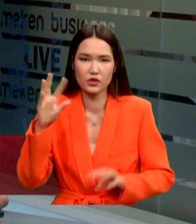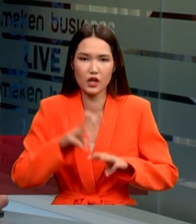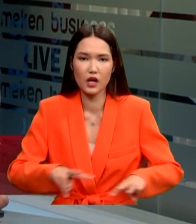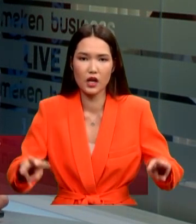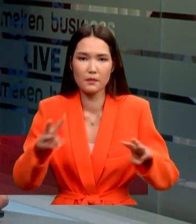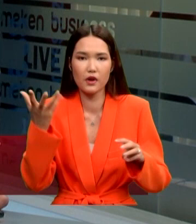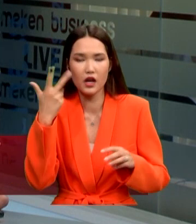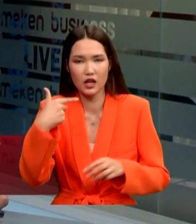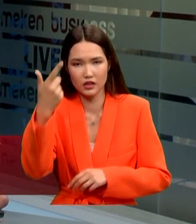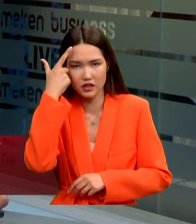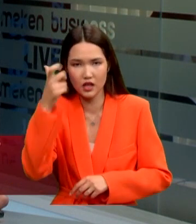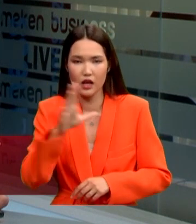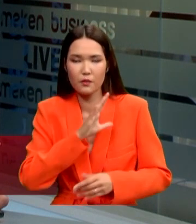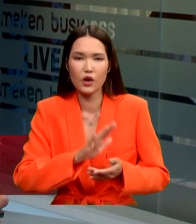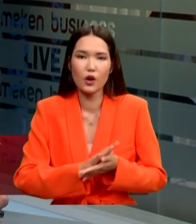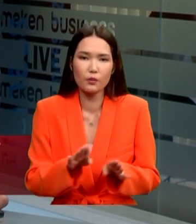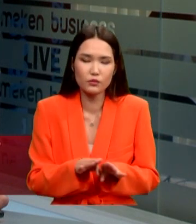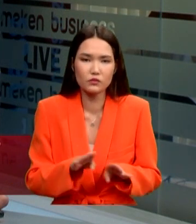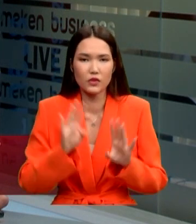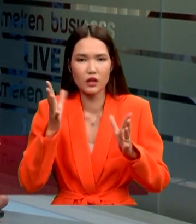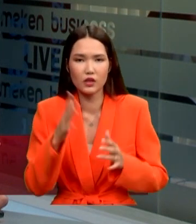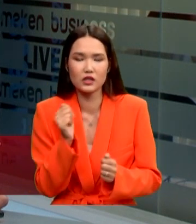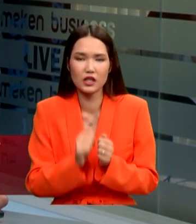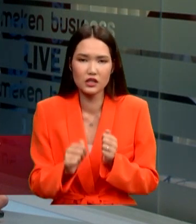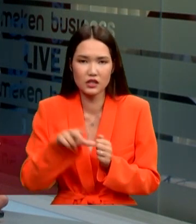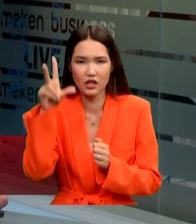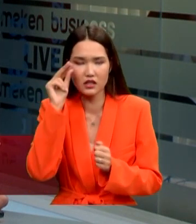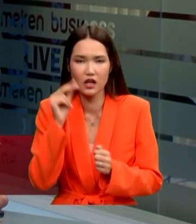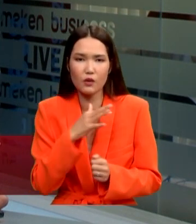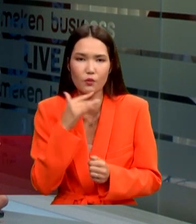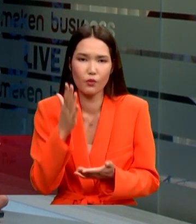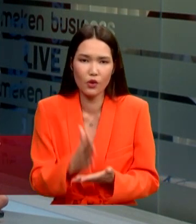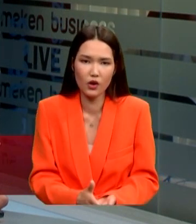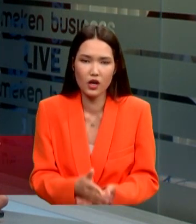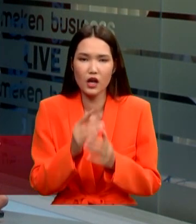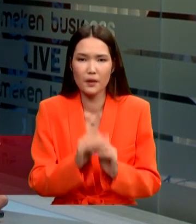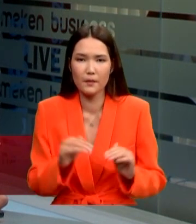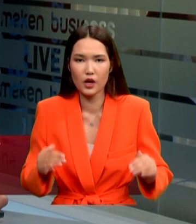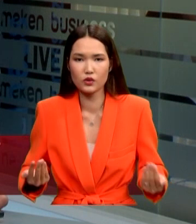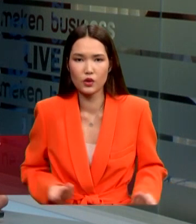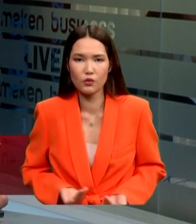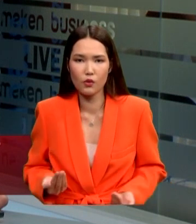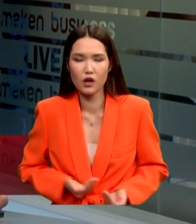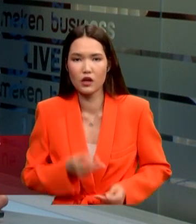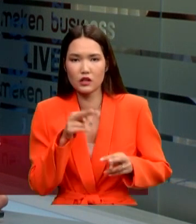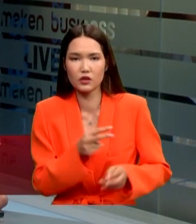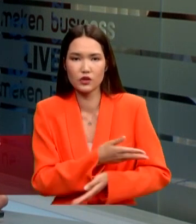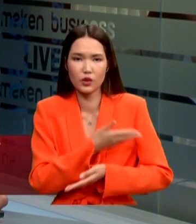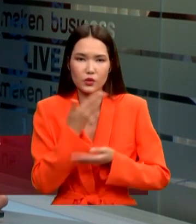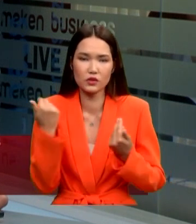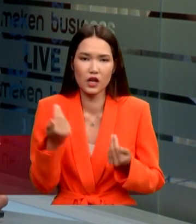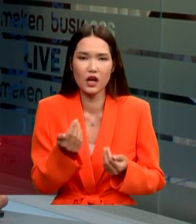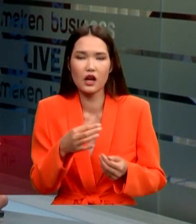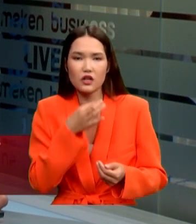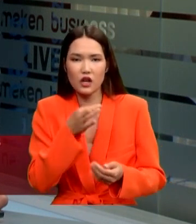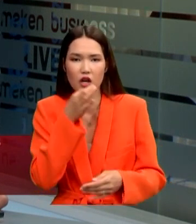министрлігі қанша ескертсе де мұндай жазатайым оқиғалардың саны азаяр емес. Сарапшылар баласының өміріне бей-жай қарап, салғырттық